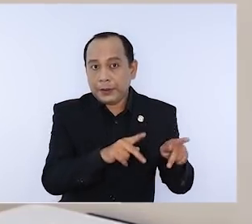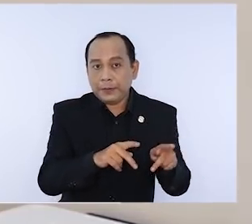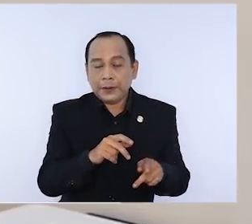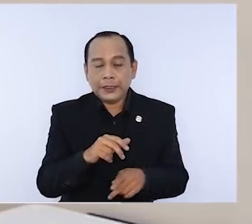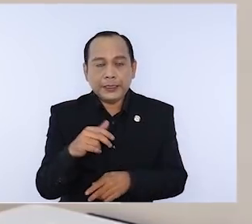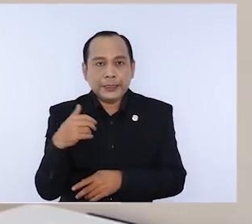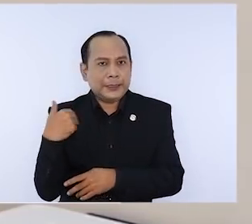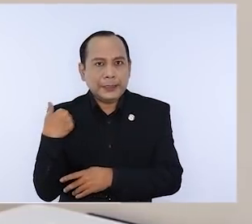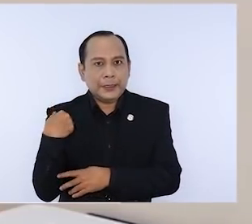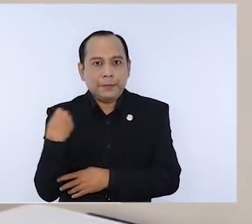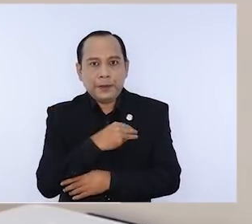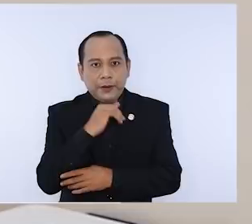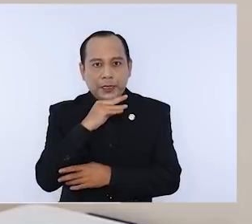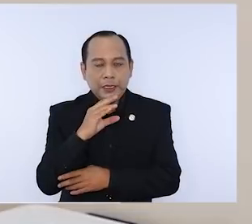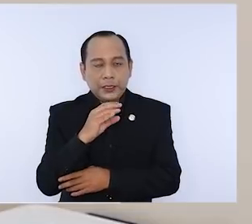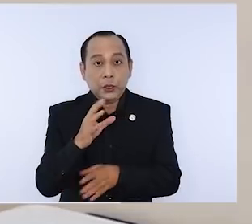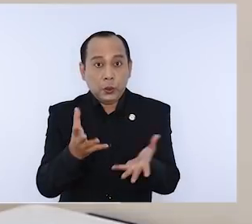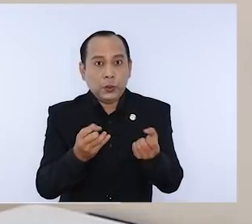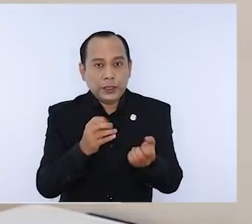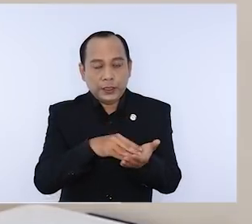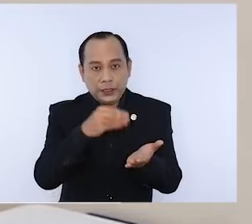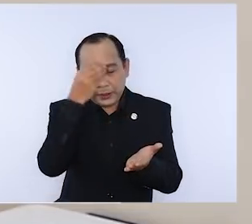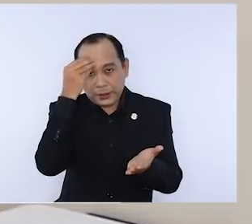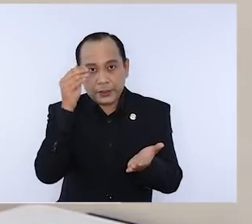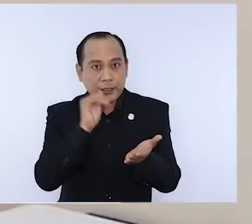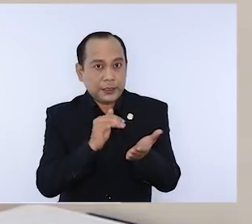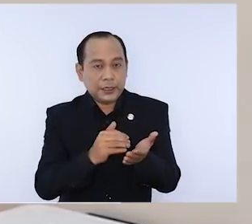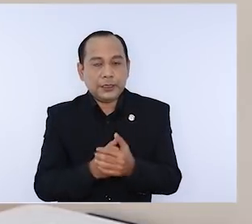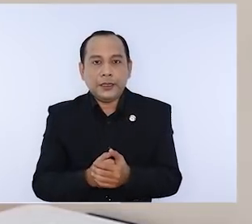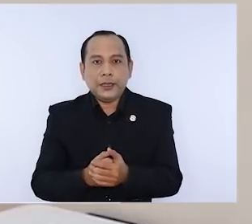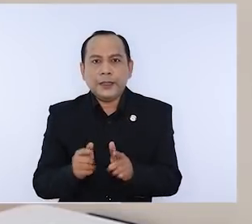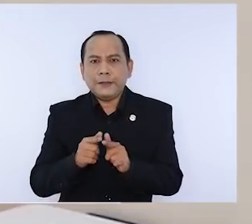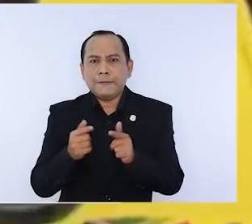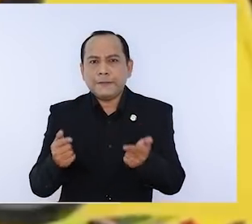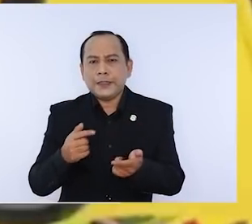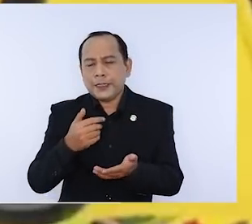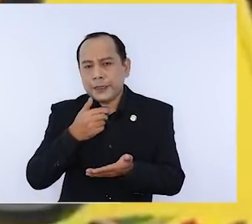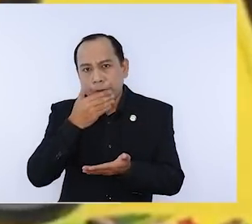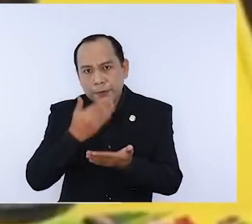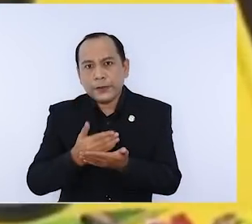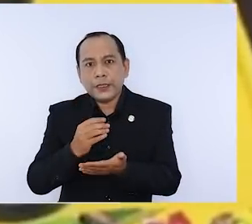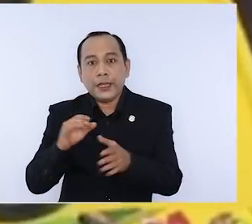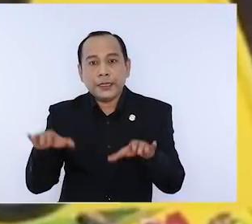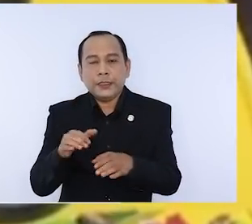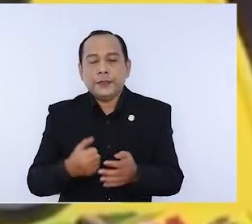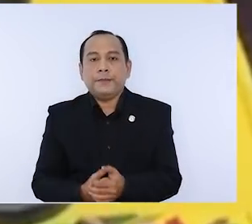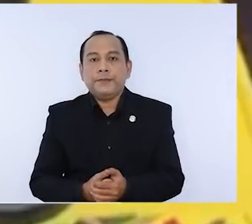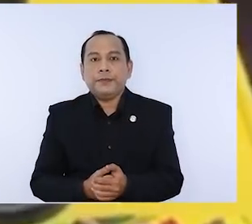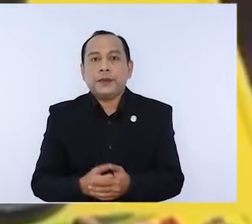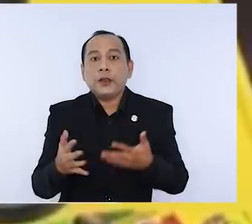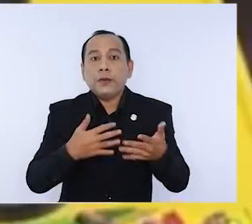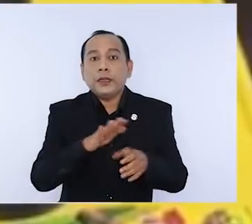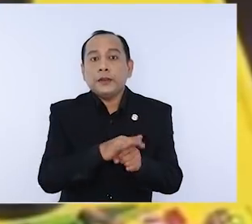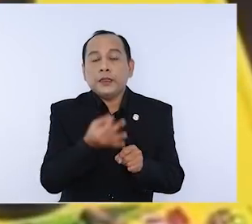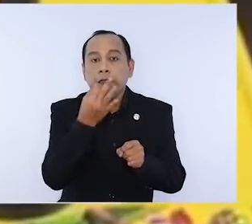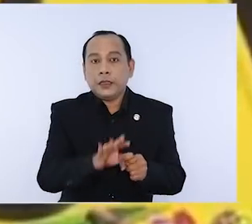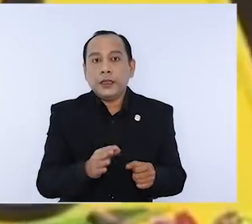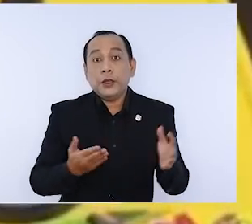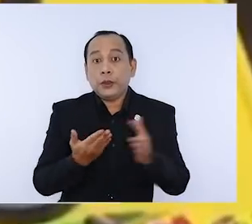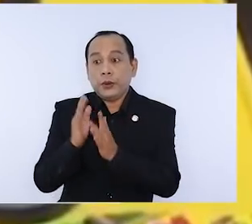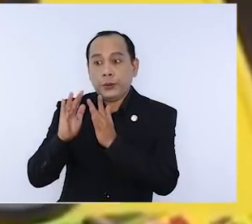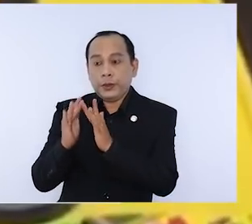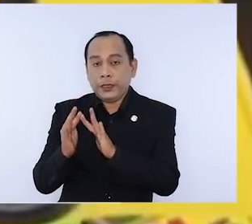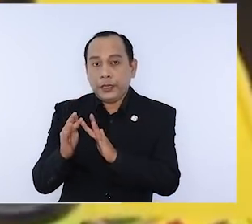na nais din mag-aral. Kaya ito po ay napakagandang aktibidad. May pandemya man, sa pamamagitan ng online